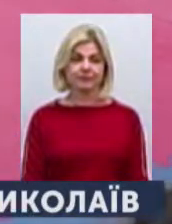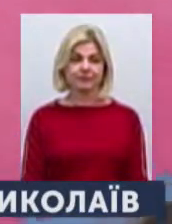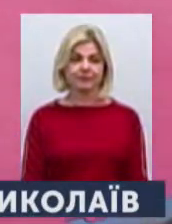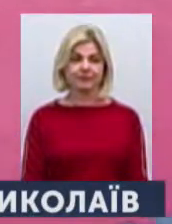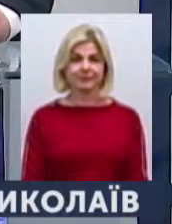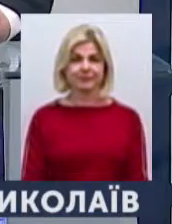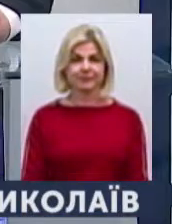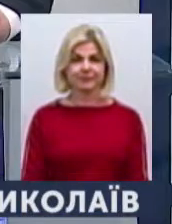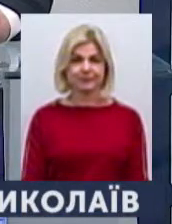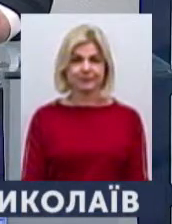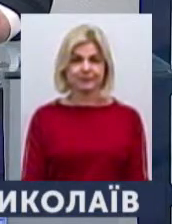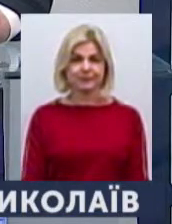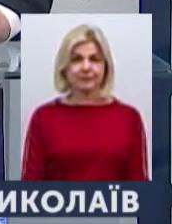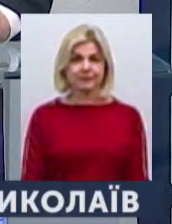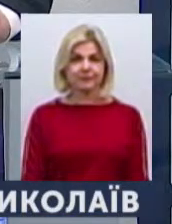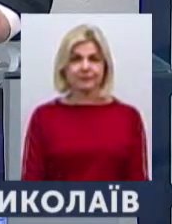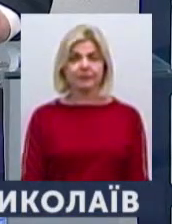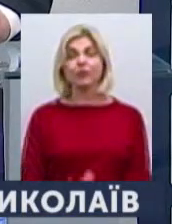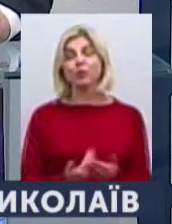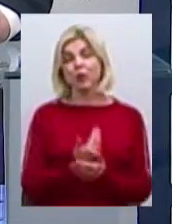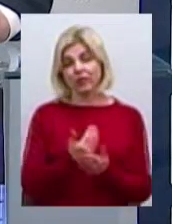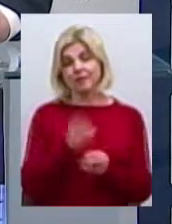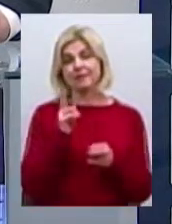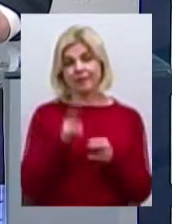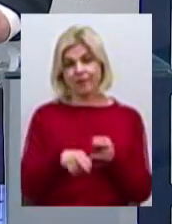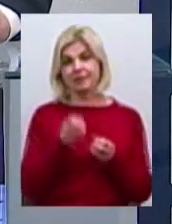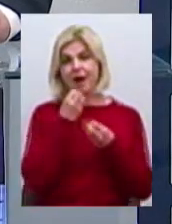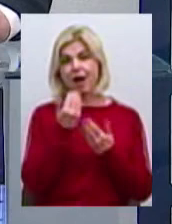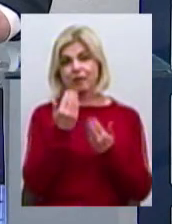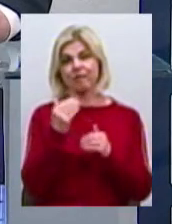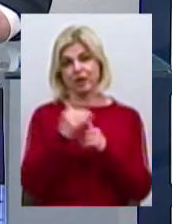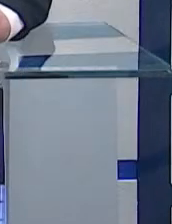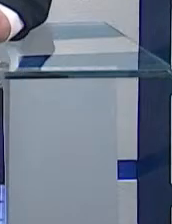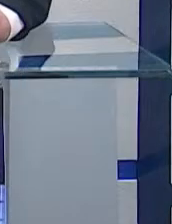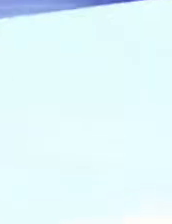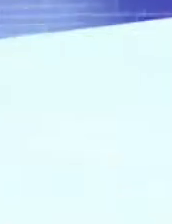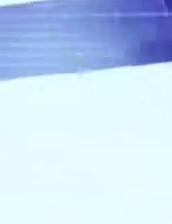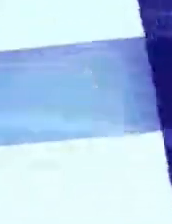На цьому наш випуск завершено. Гарного вам вечора.